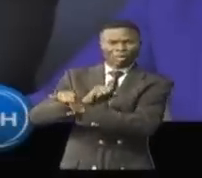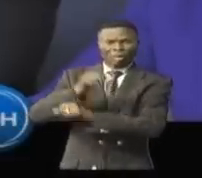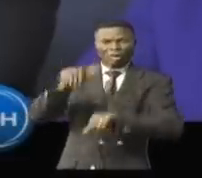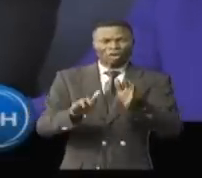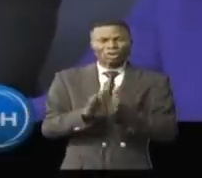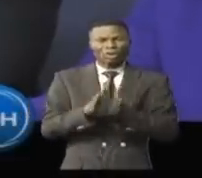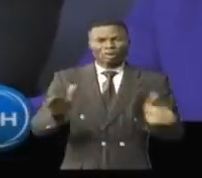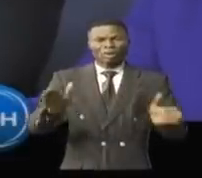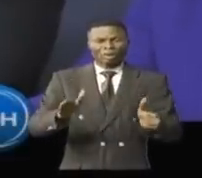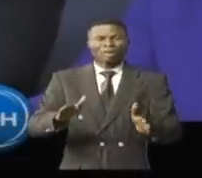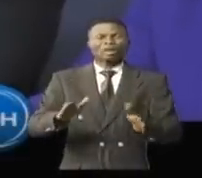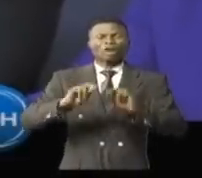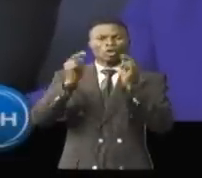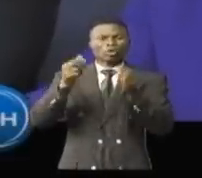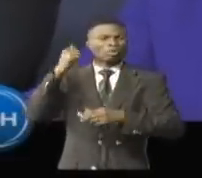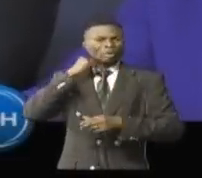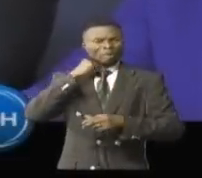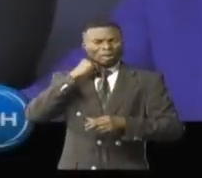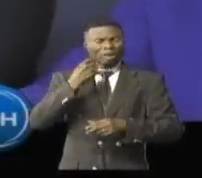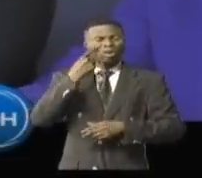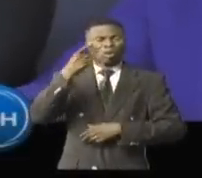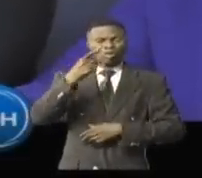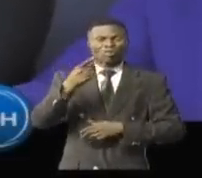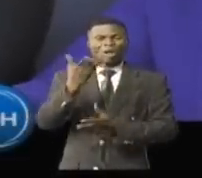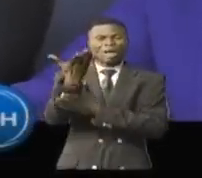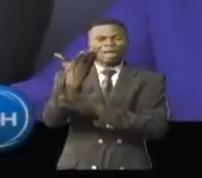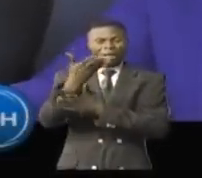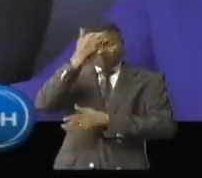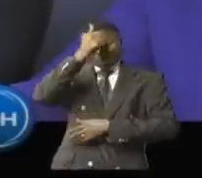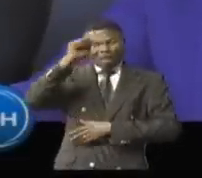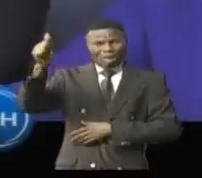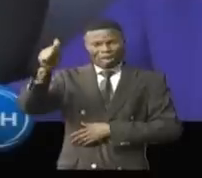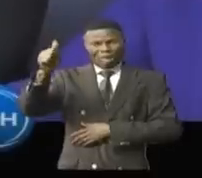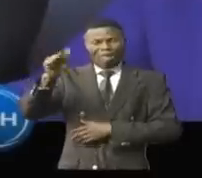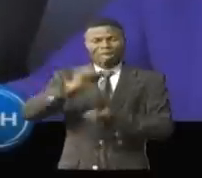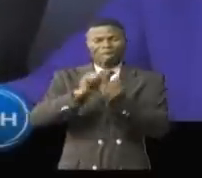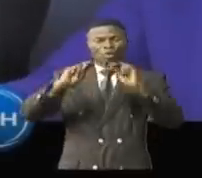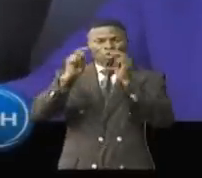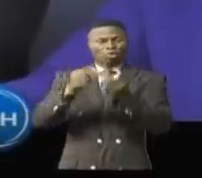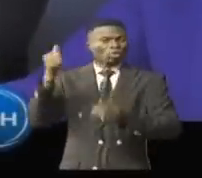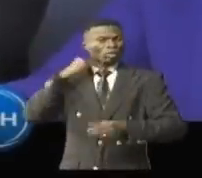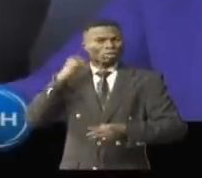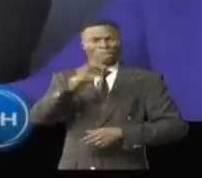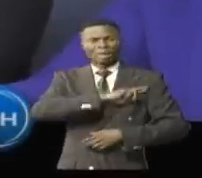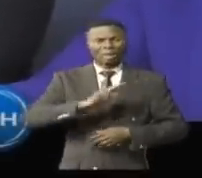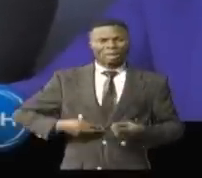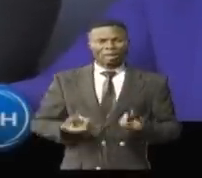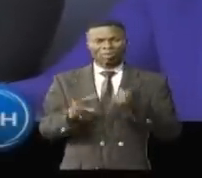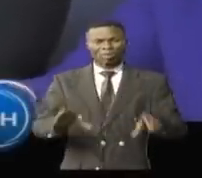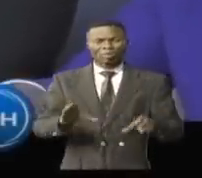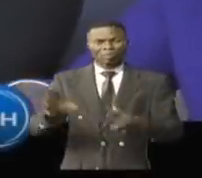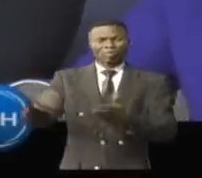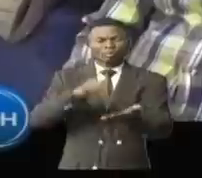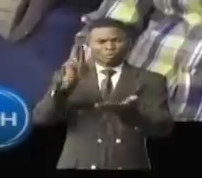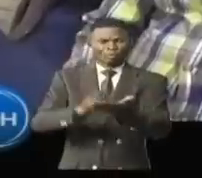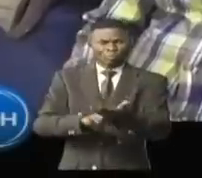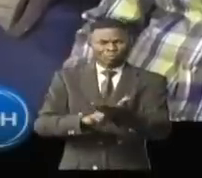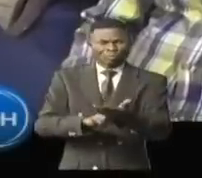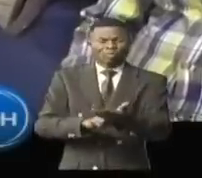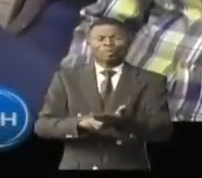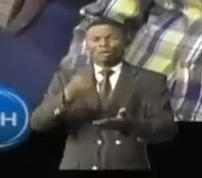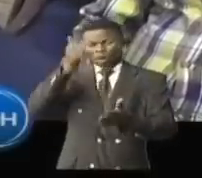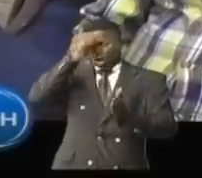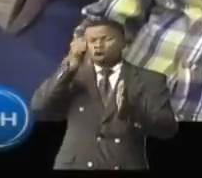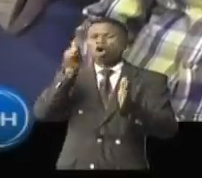secrétaire général du CIMECO a qualifié cet acte d'historique pour la corporation médicale de la RDC. La signature de cette